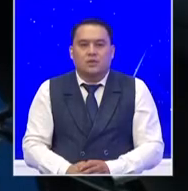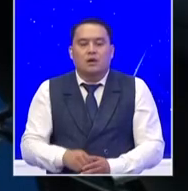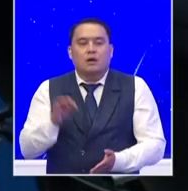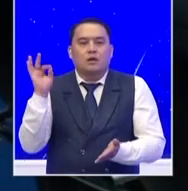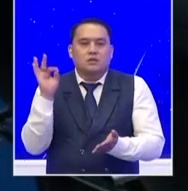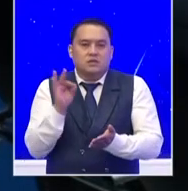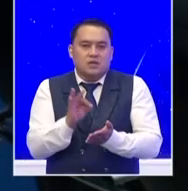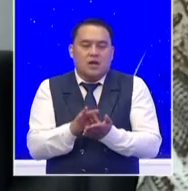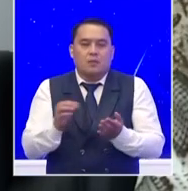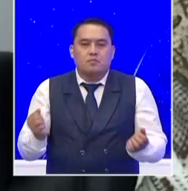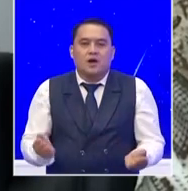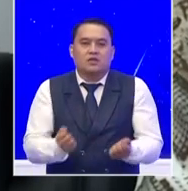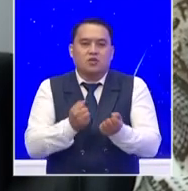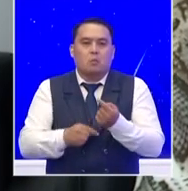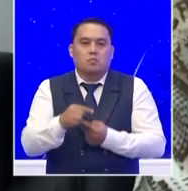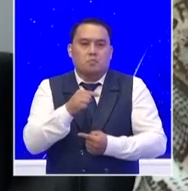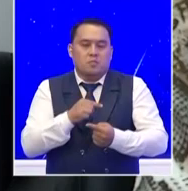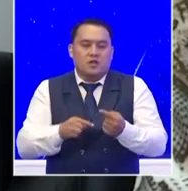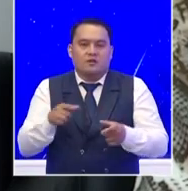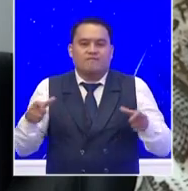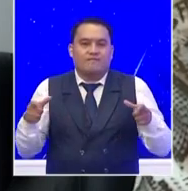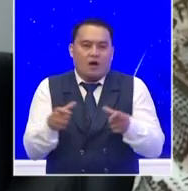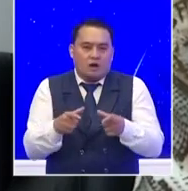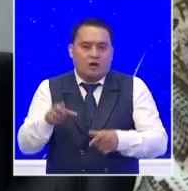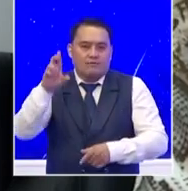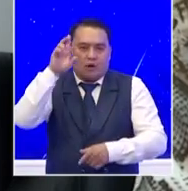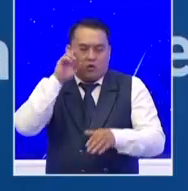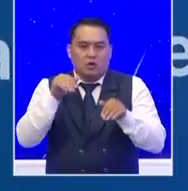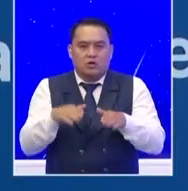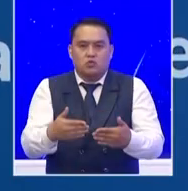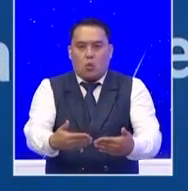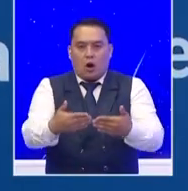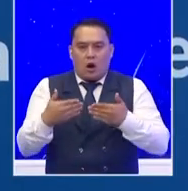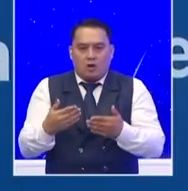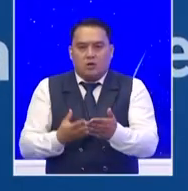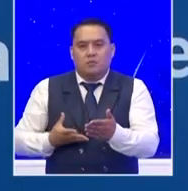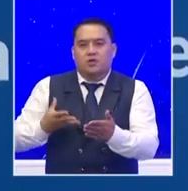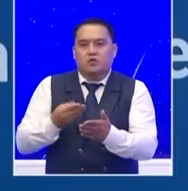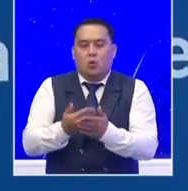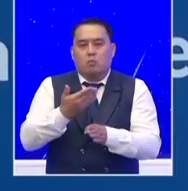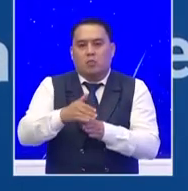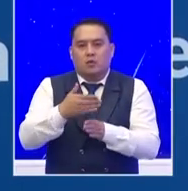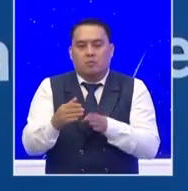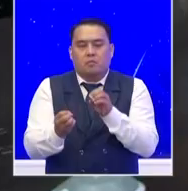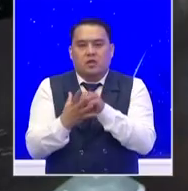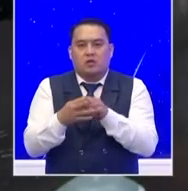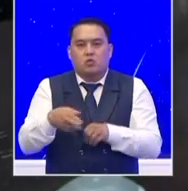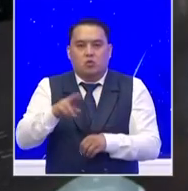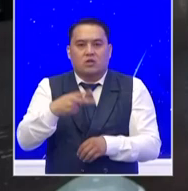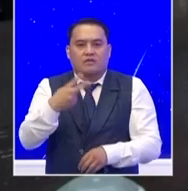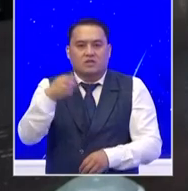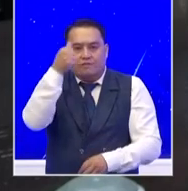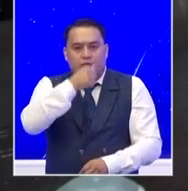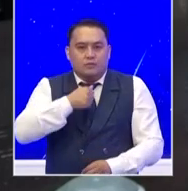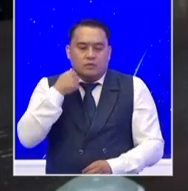поддержки малого и среднего бизнеса в период карантина государство приняло решение отсрочить платежи по кредитам до 15 июня 2020